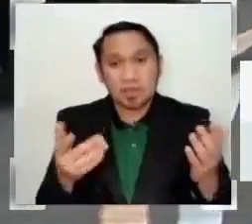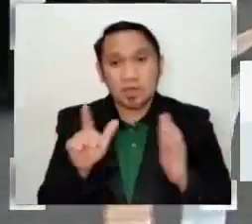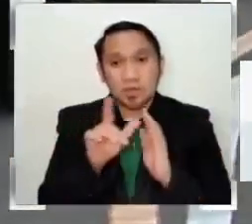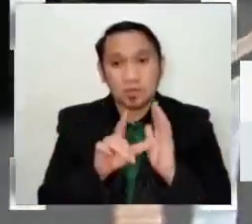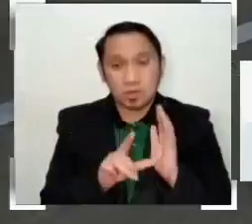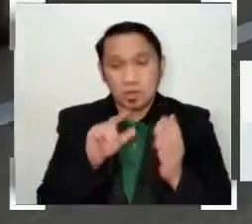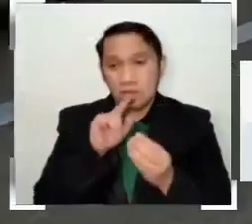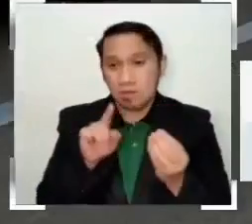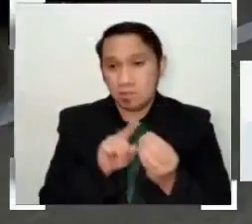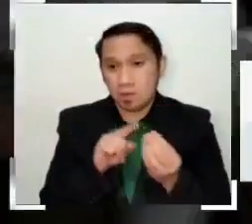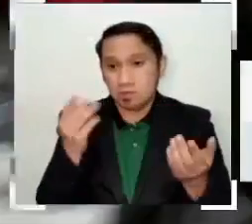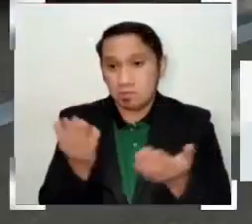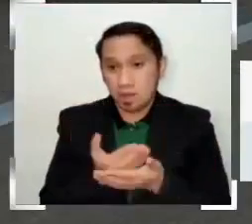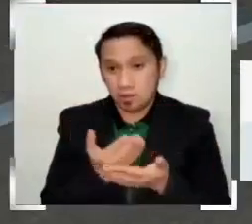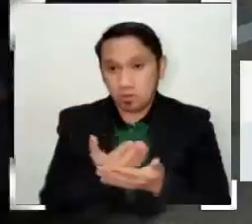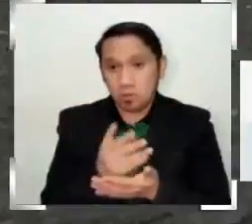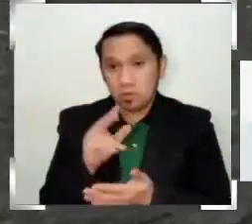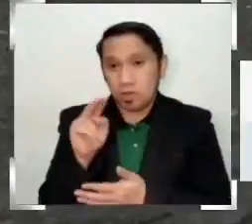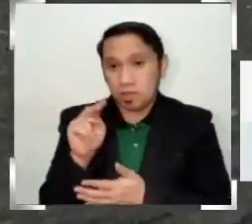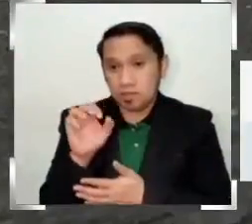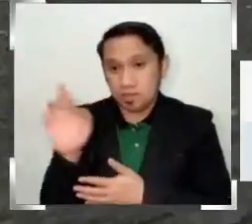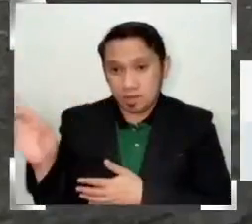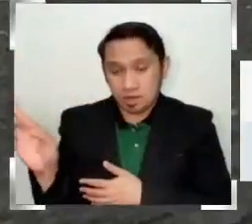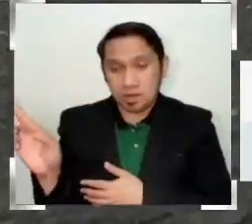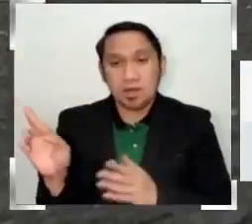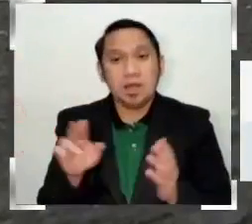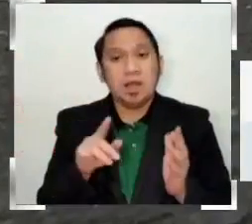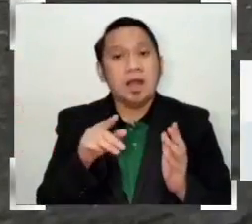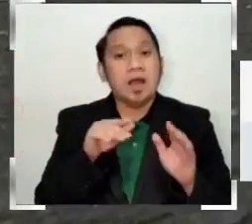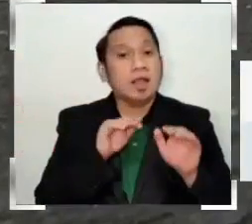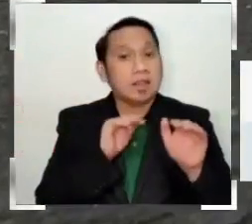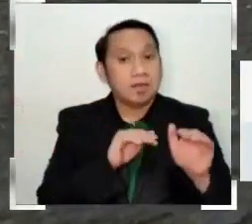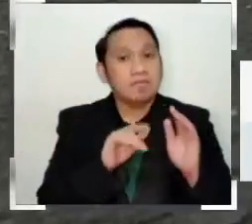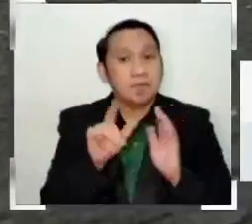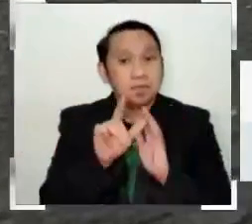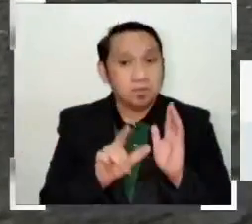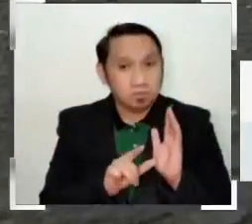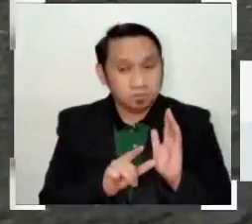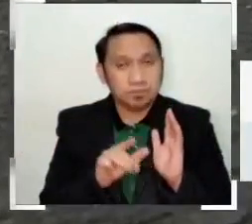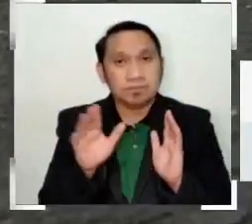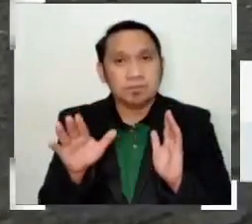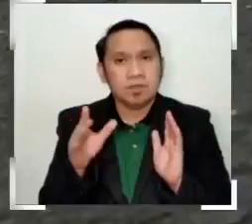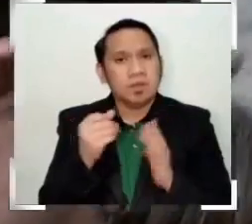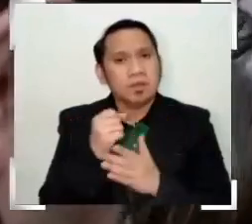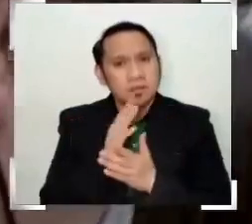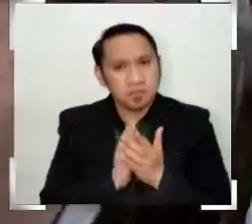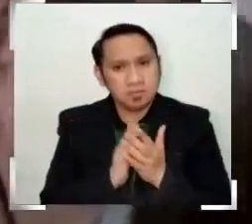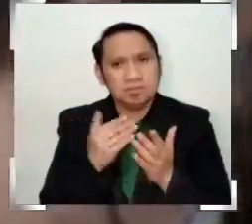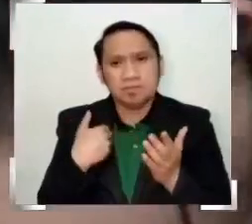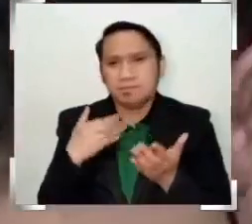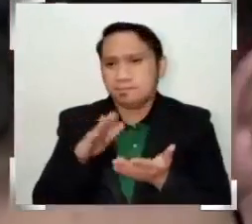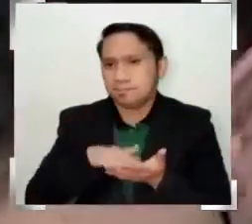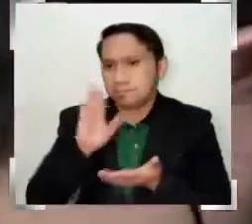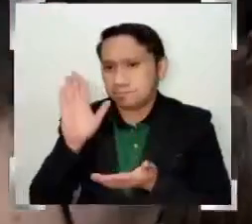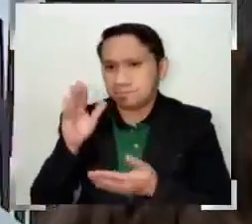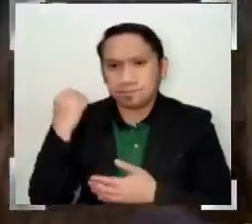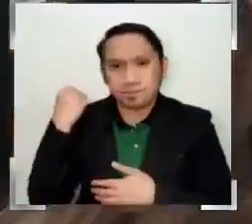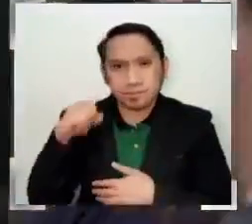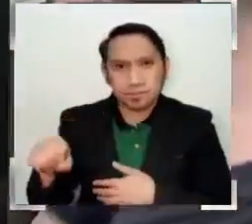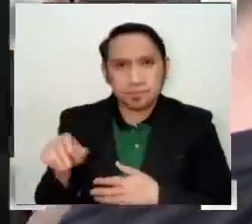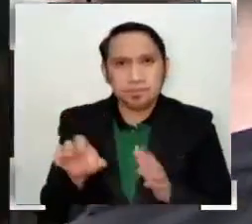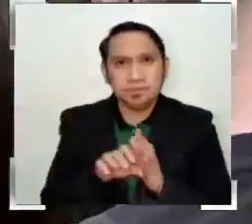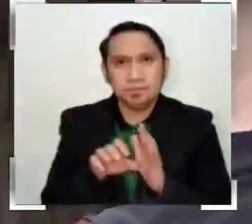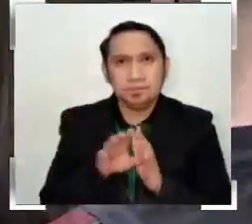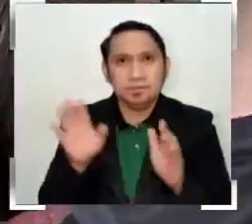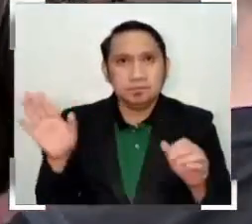Traffic Code. Sa ilalim niyan, mas mataas ang multa sa ilang traffic violation, ang overloading,